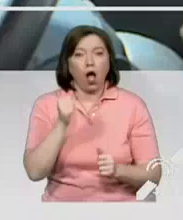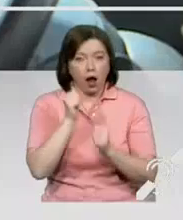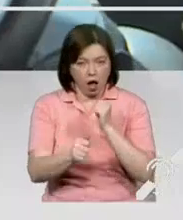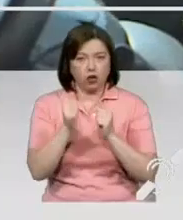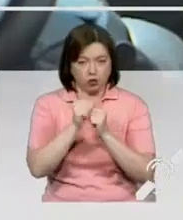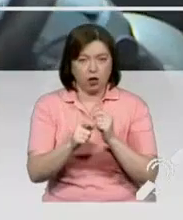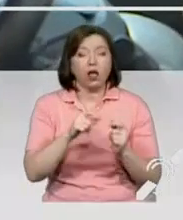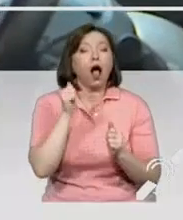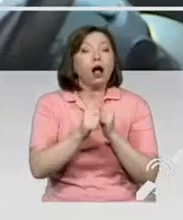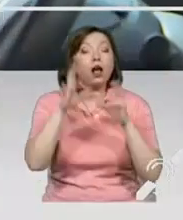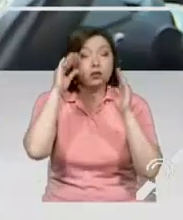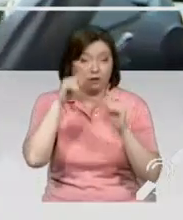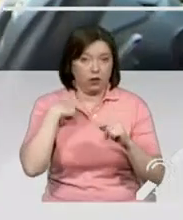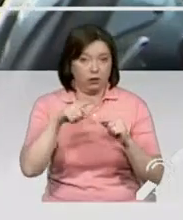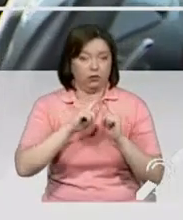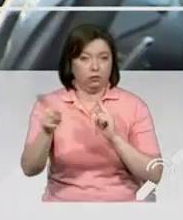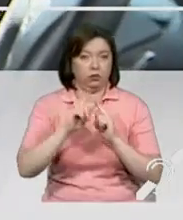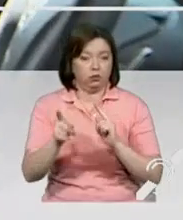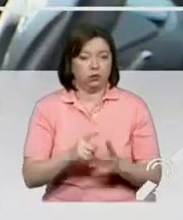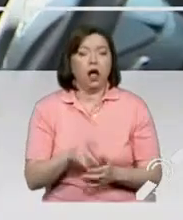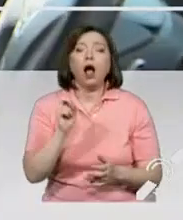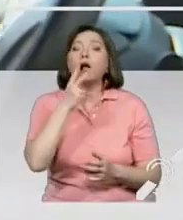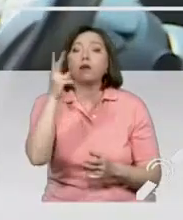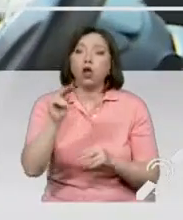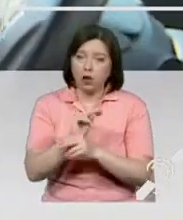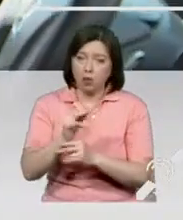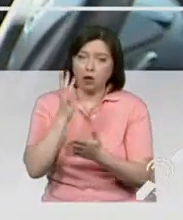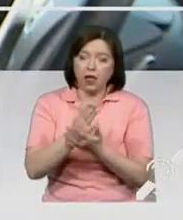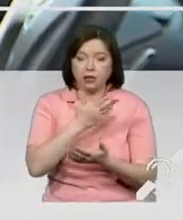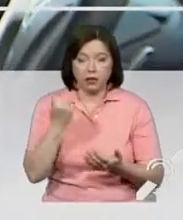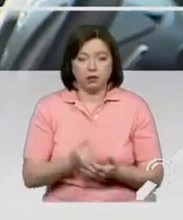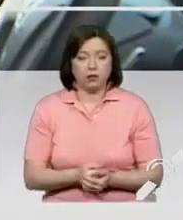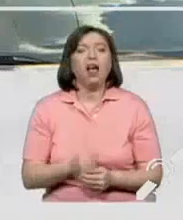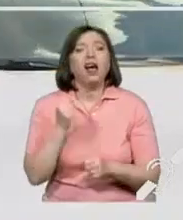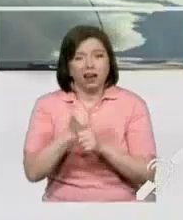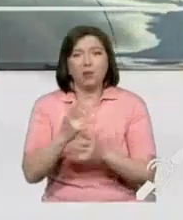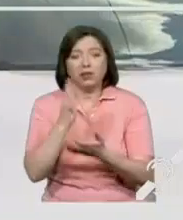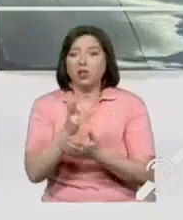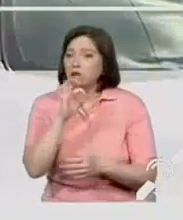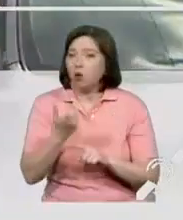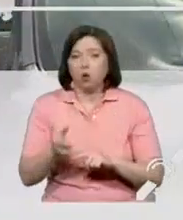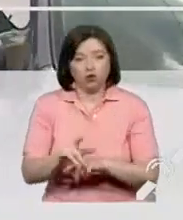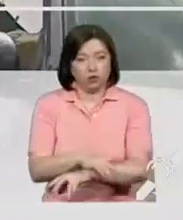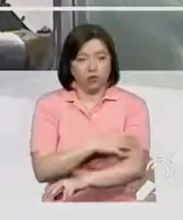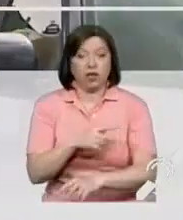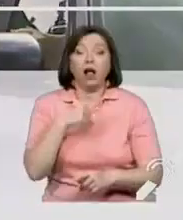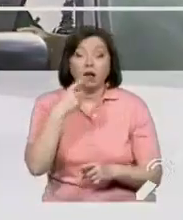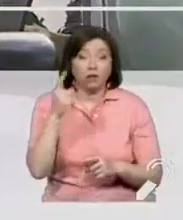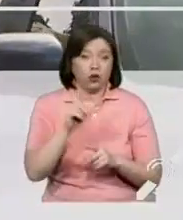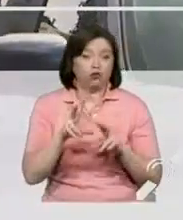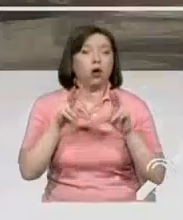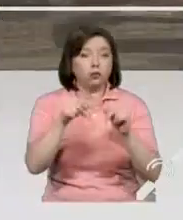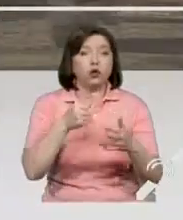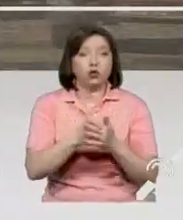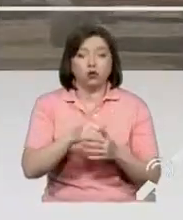această porțiune și se lucrează nu se lucrează Cum se circulă se lucrează Dar încet autoritățile dau asigurări că până la